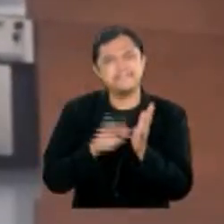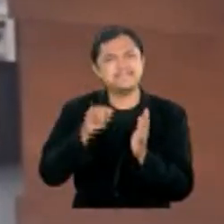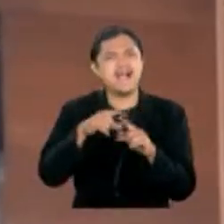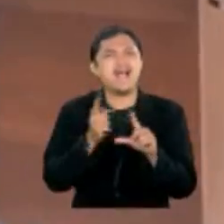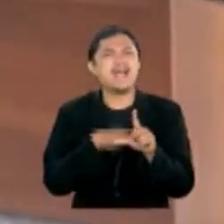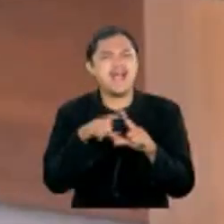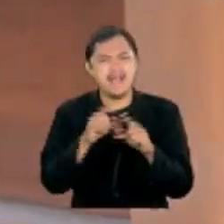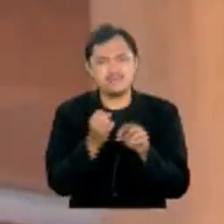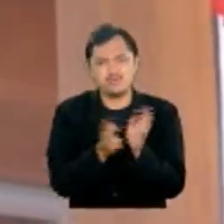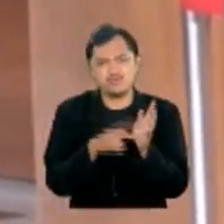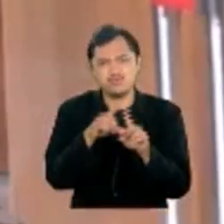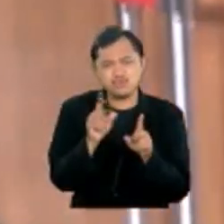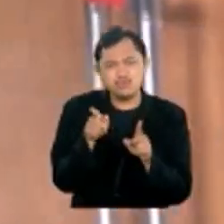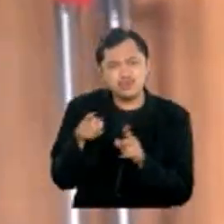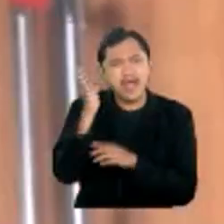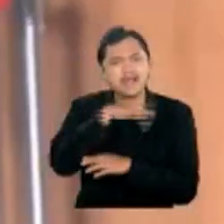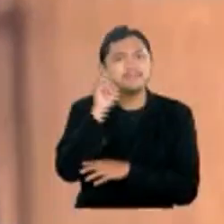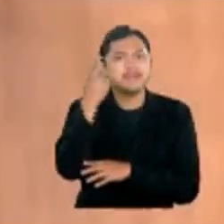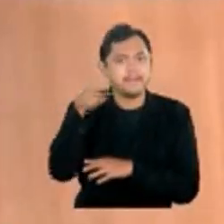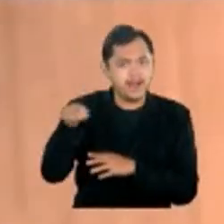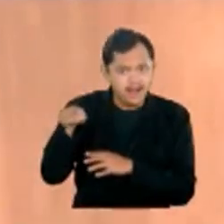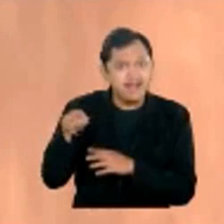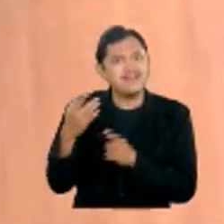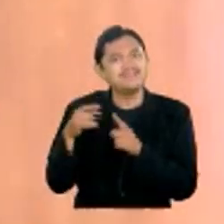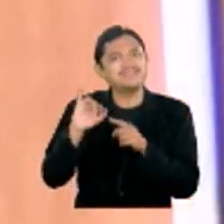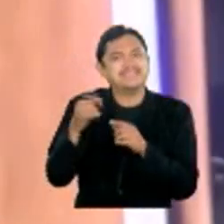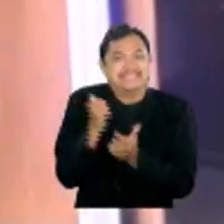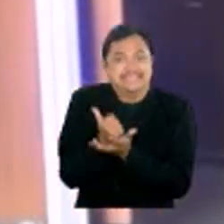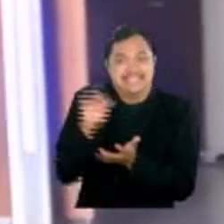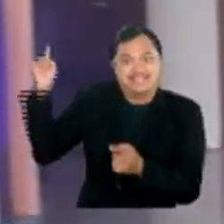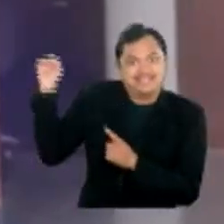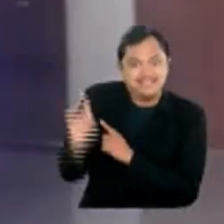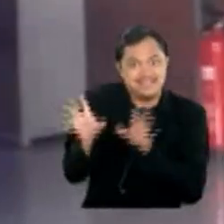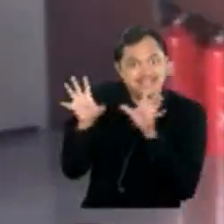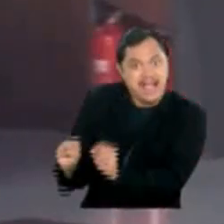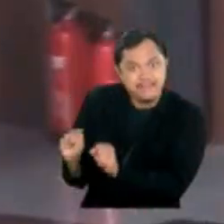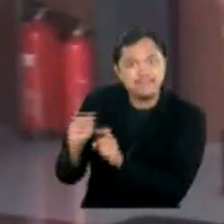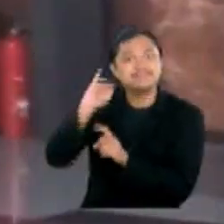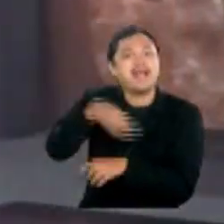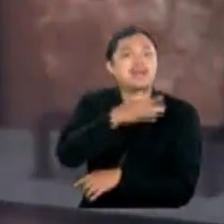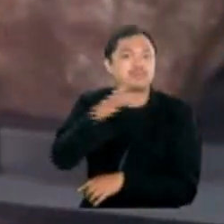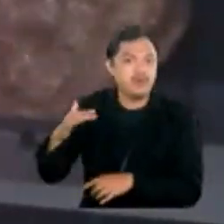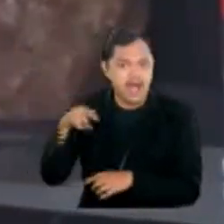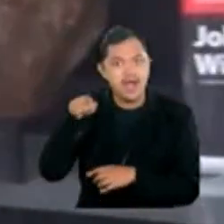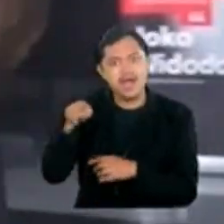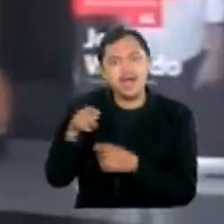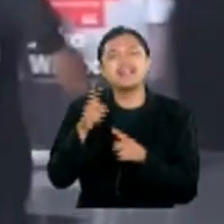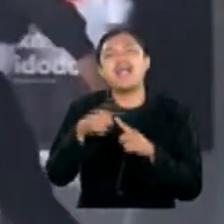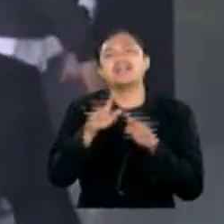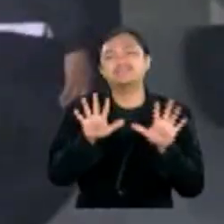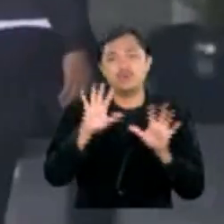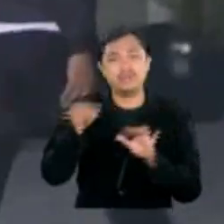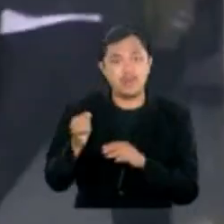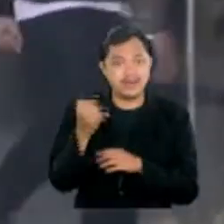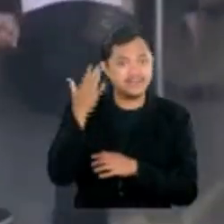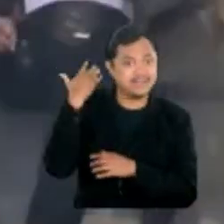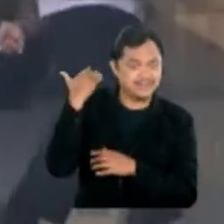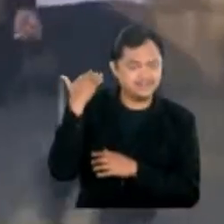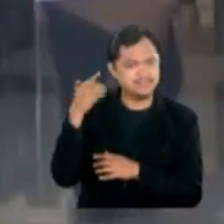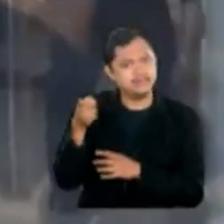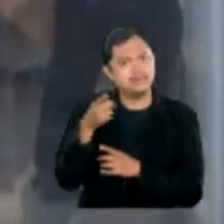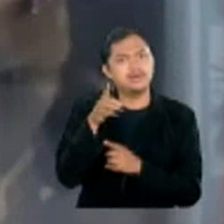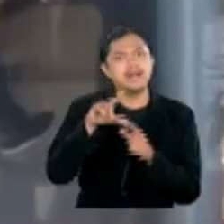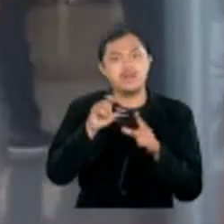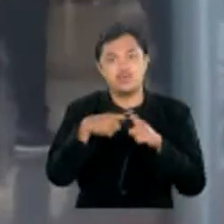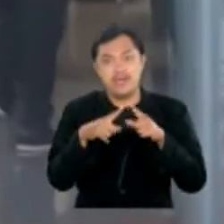pertama terhitung sejak Lukas ditangkap di Jayapura pada Selasa 10 Januari lalu. Lukas akan diperiksa